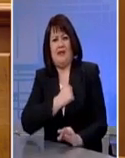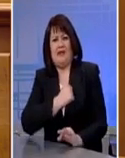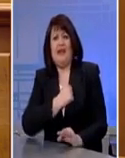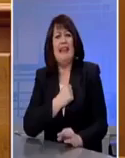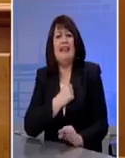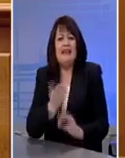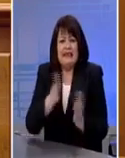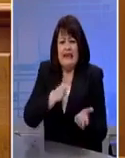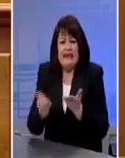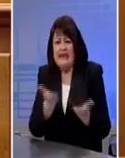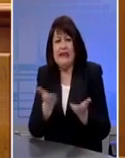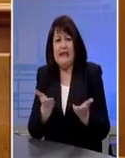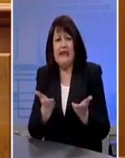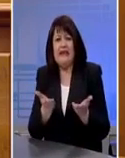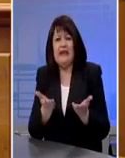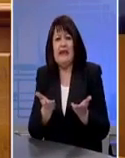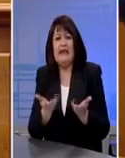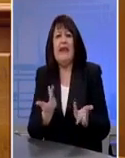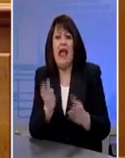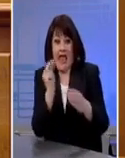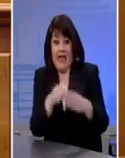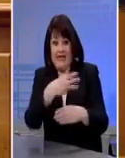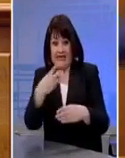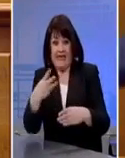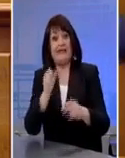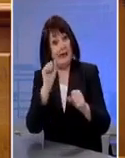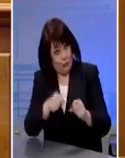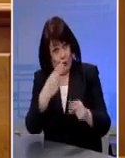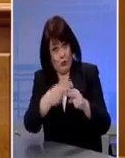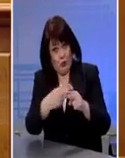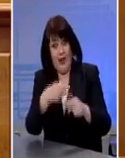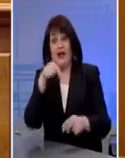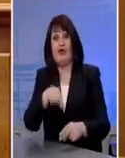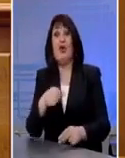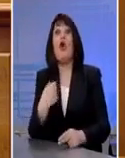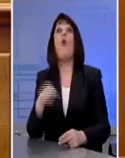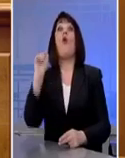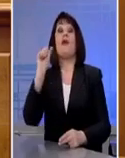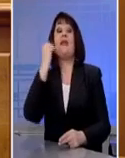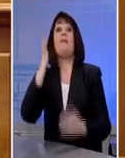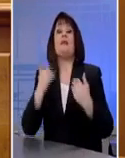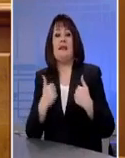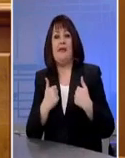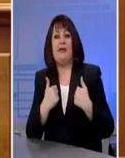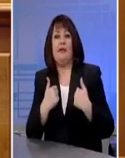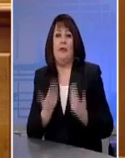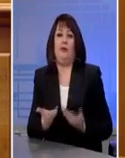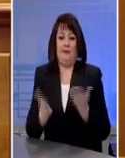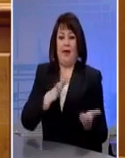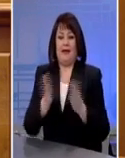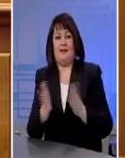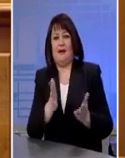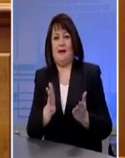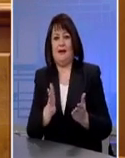πιστεύει για μένα? Αν έδινα ψήφο στο ΣΥΡΙΖΑ θα ήμουν αξιόπιστος και τώρα έγινα αναξιόπιστος, κύριε? Έτσι